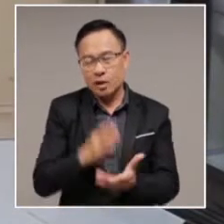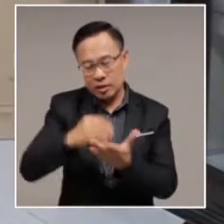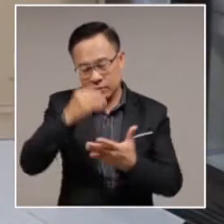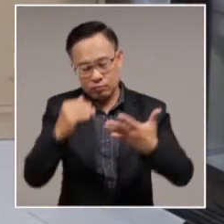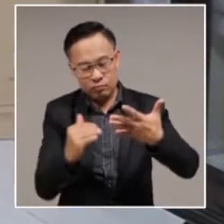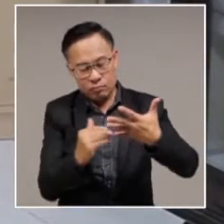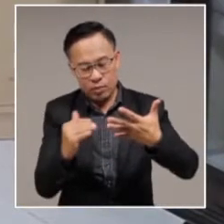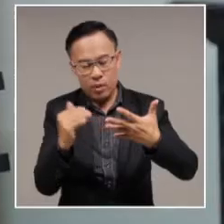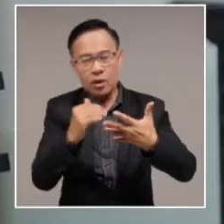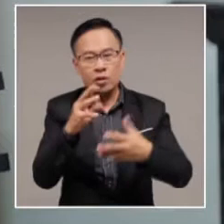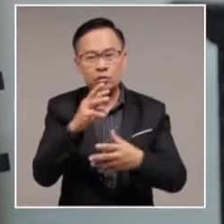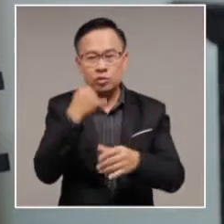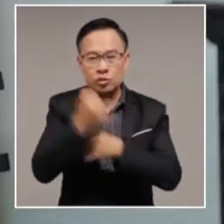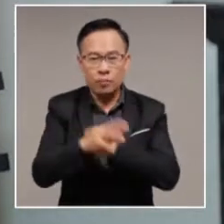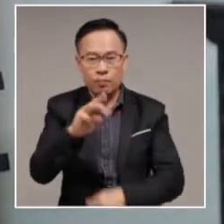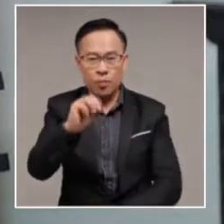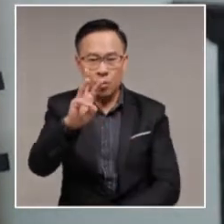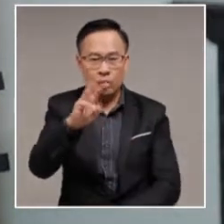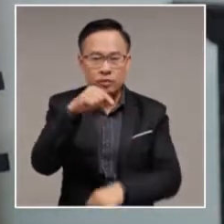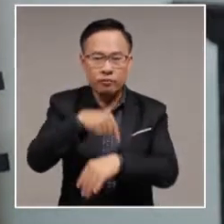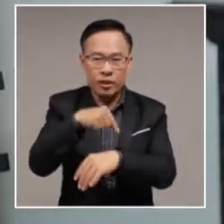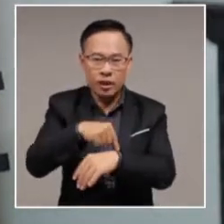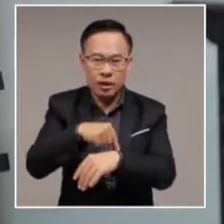บภายในจบม.6ภายใน